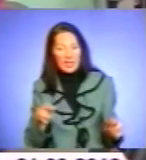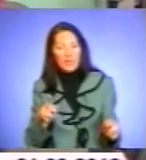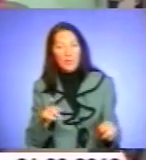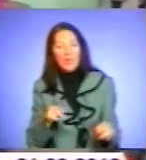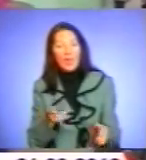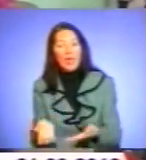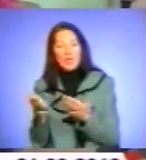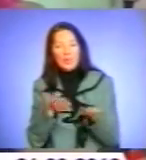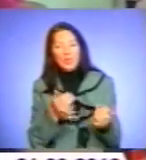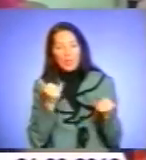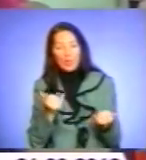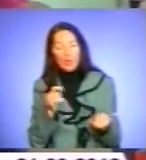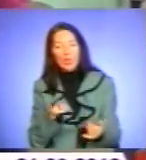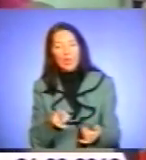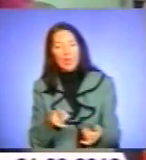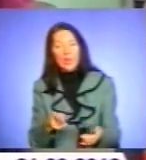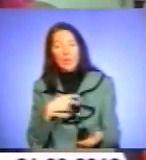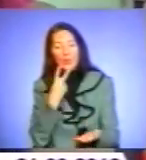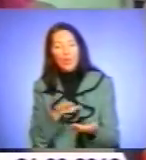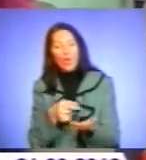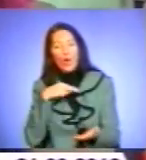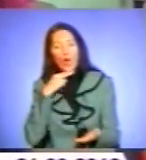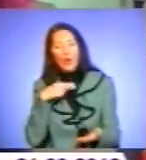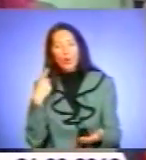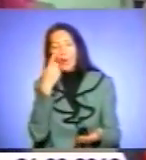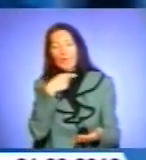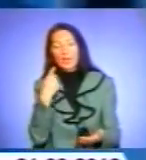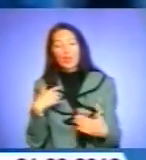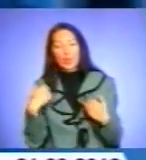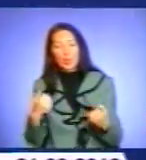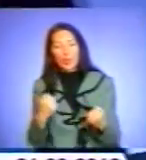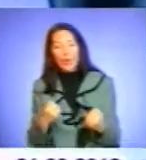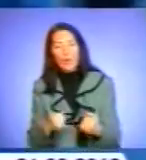сюди сьогодні їх, привернути увагу до власного здоров'я.